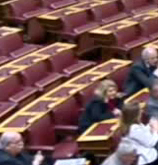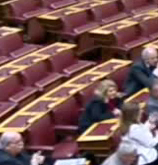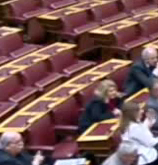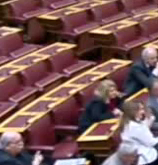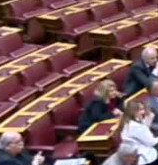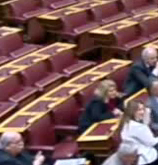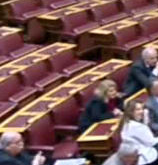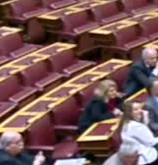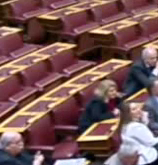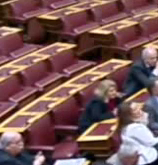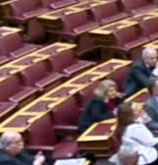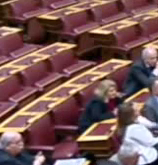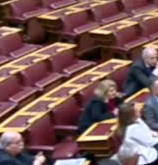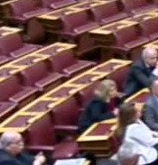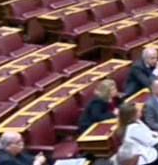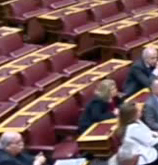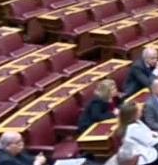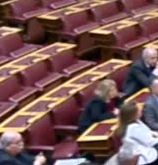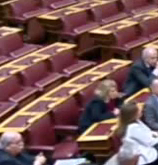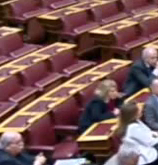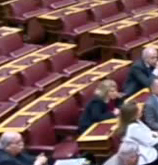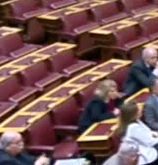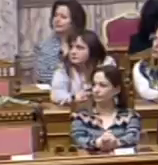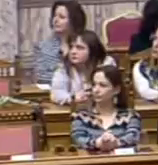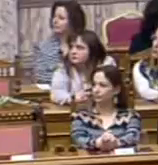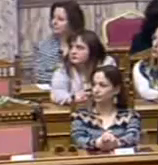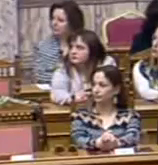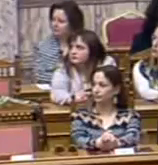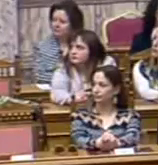Το λόγο έχει τώρα ο πρόεδρος της κοινοβουλευτικής.